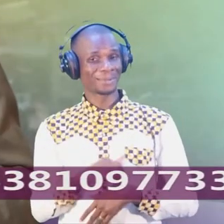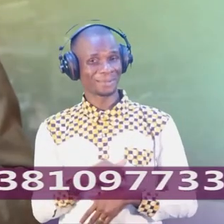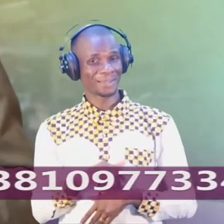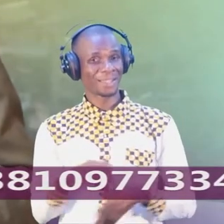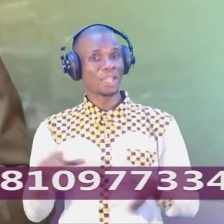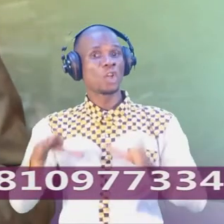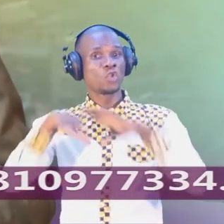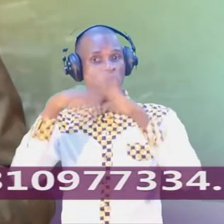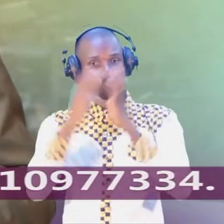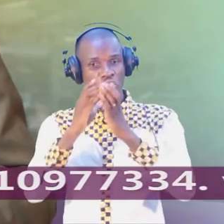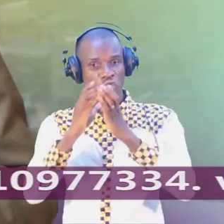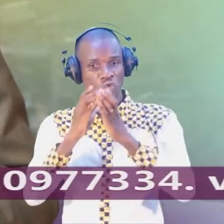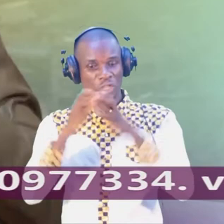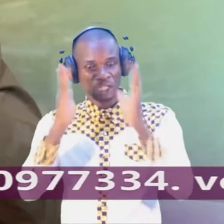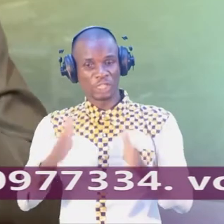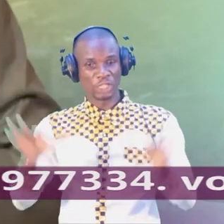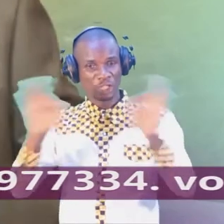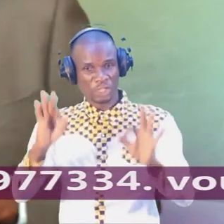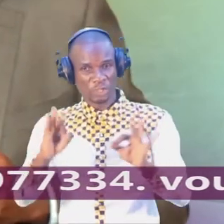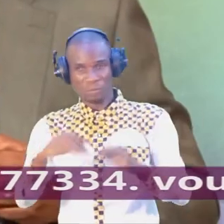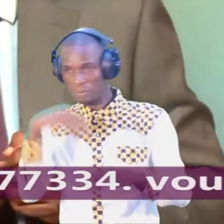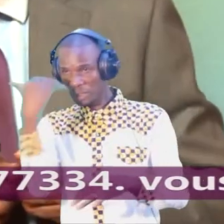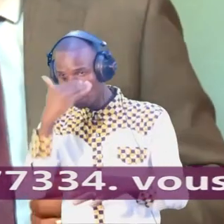kuua mtu. Lakini angalisho.